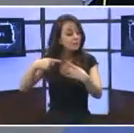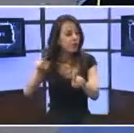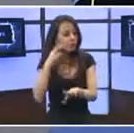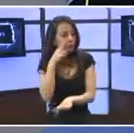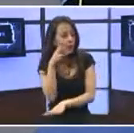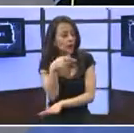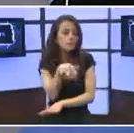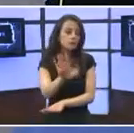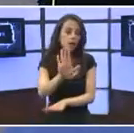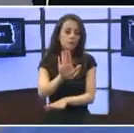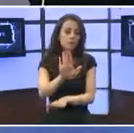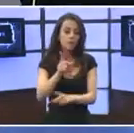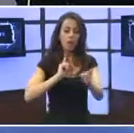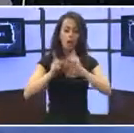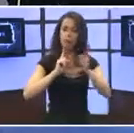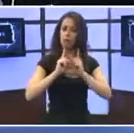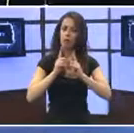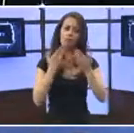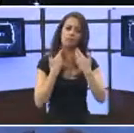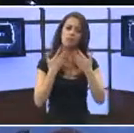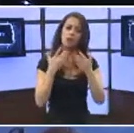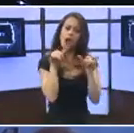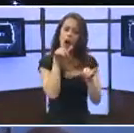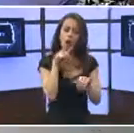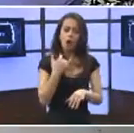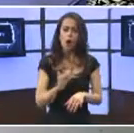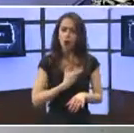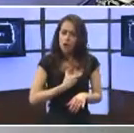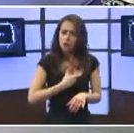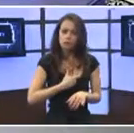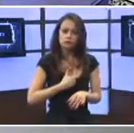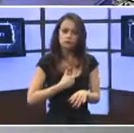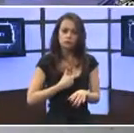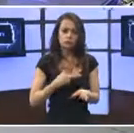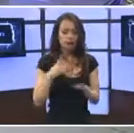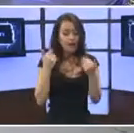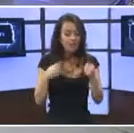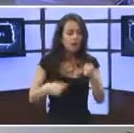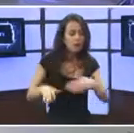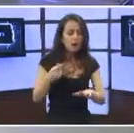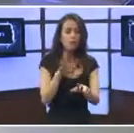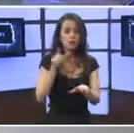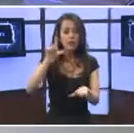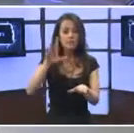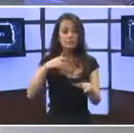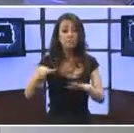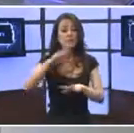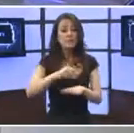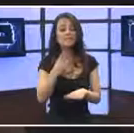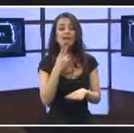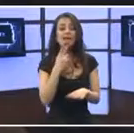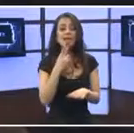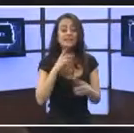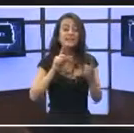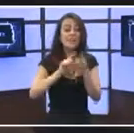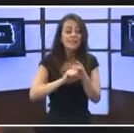gözetmeksizin adaletli davranmak zorunda. Evet. Bakın adaletli davranmak kesinlikle zorunda. Kesinlikle. Doğru, biz çok doğru. Kadınlara ve engellilere pozitif ayrımcılık